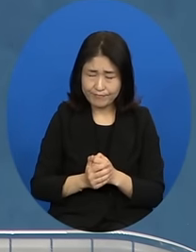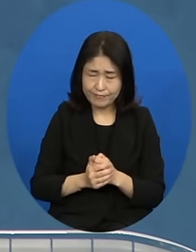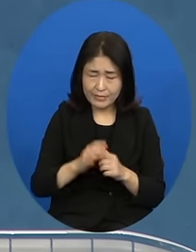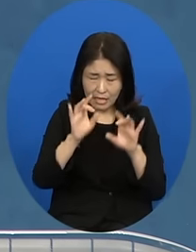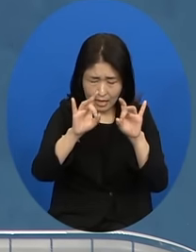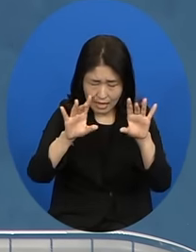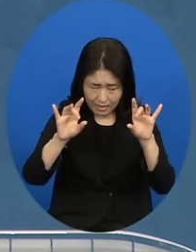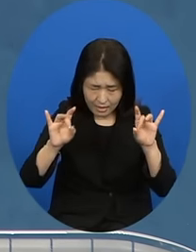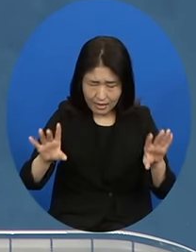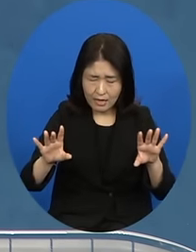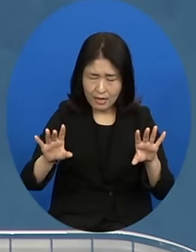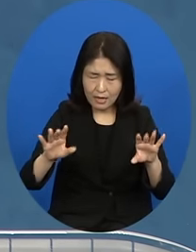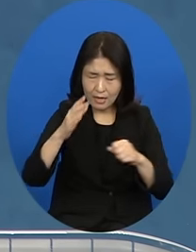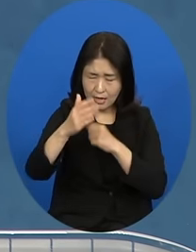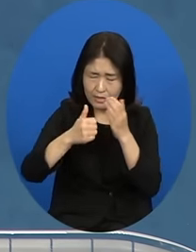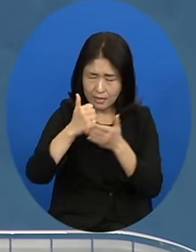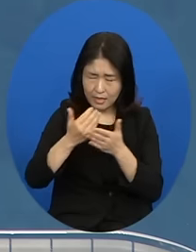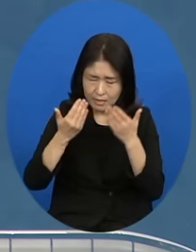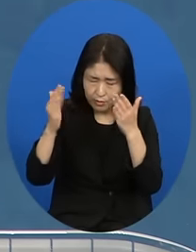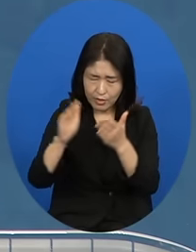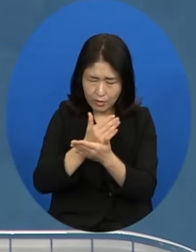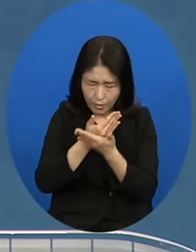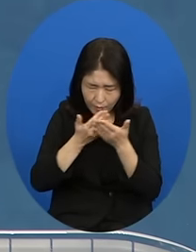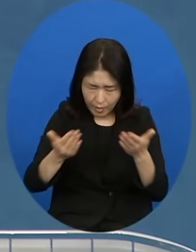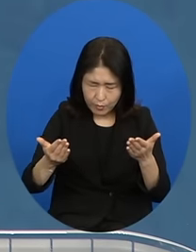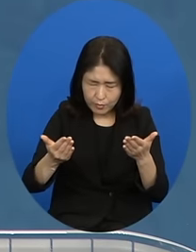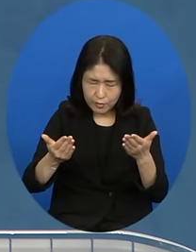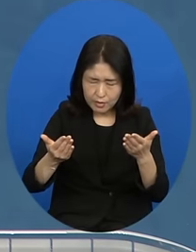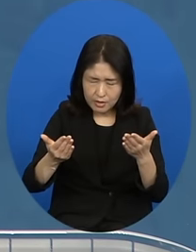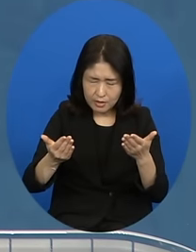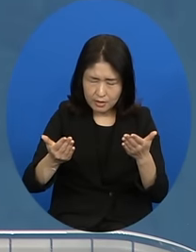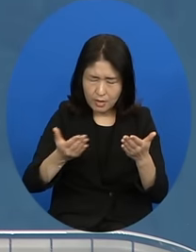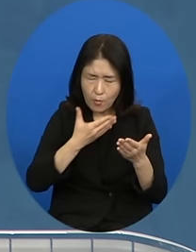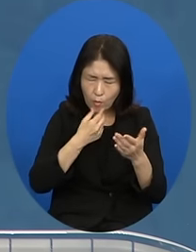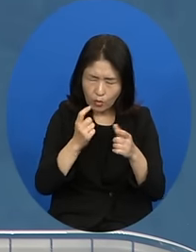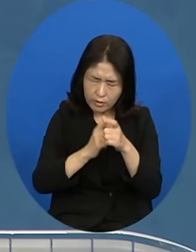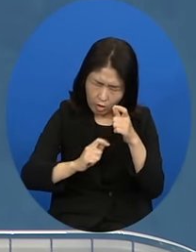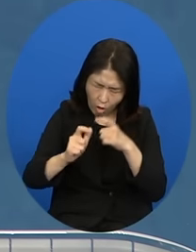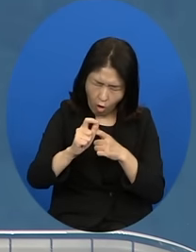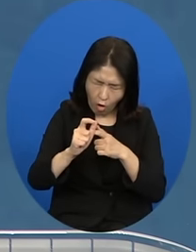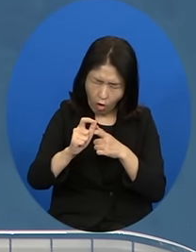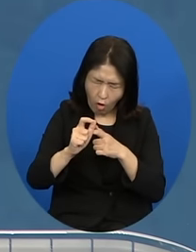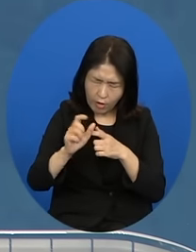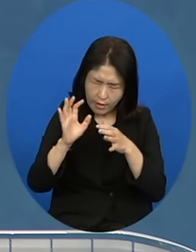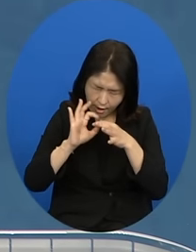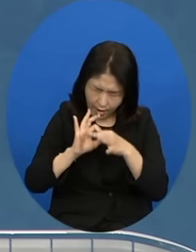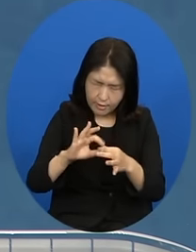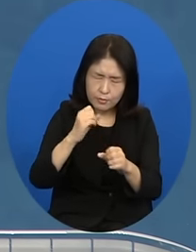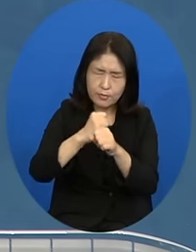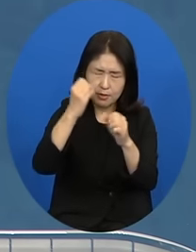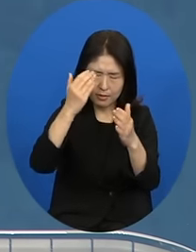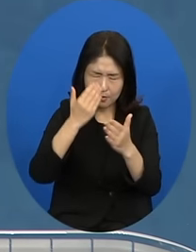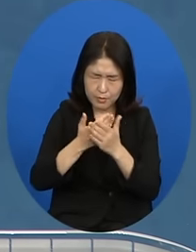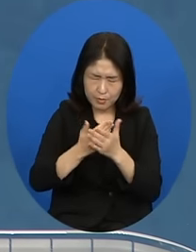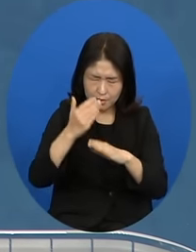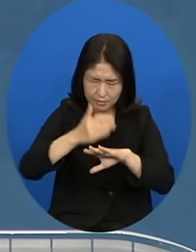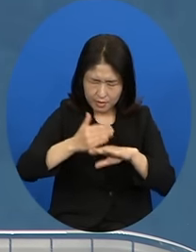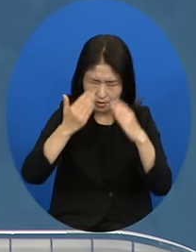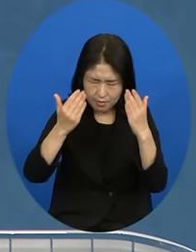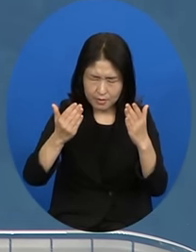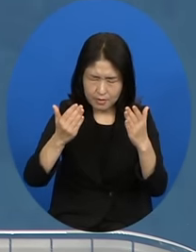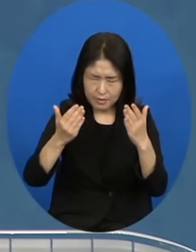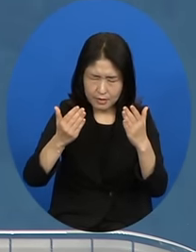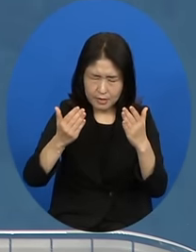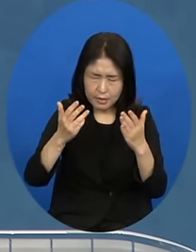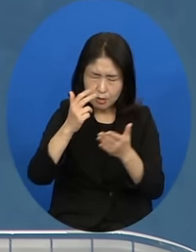손길마다 하나님께 올려드리고 나누고 베푸는 삶이 끊어지지 아니하게 하여 주옵소서. 감사드리며